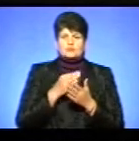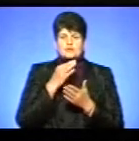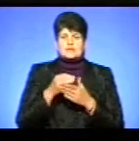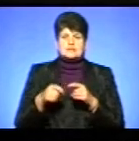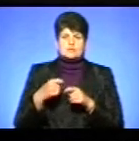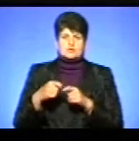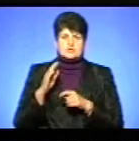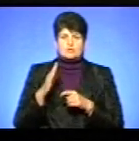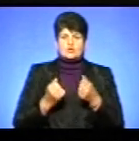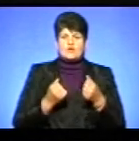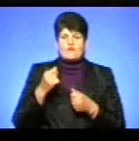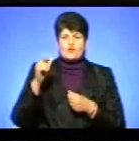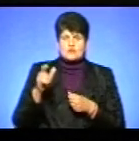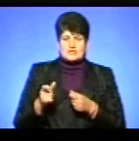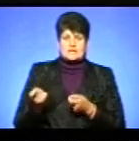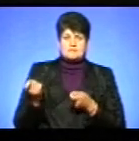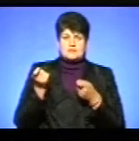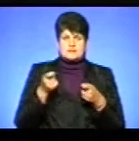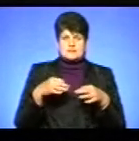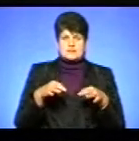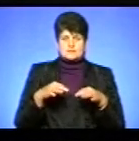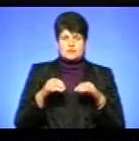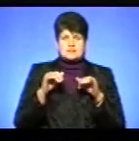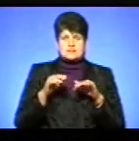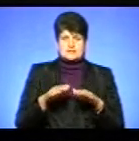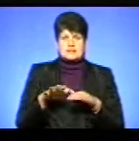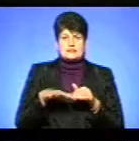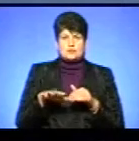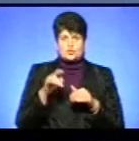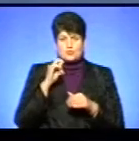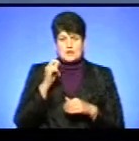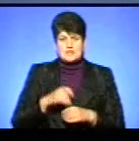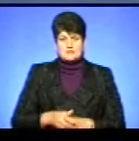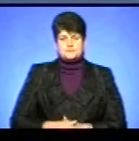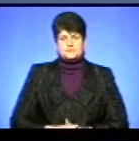правопорушення буде водій, який ввіз транспортний засіб на територію України.